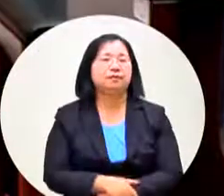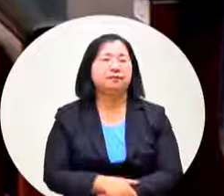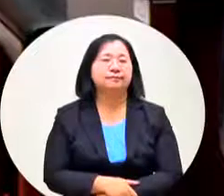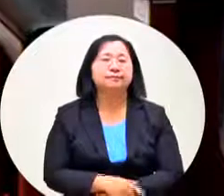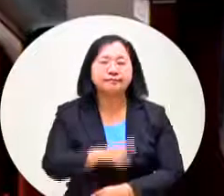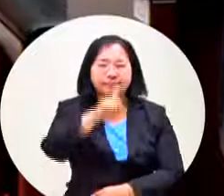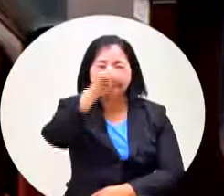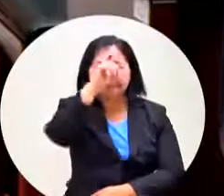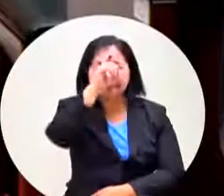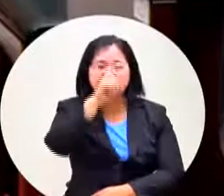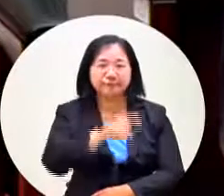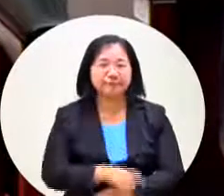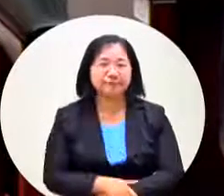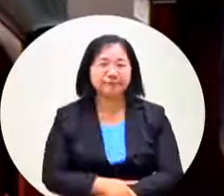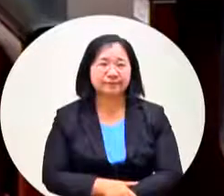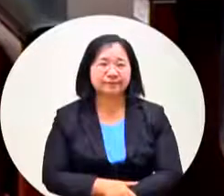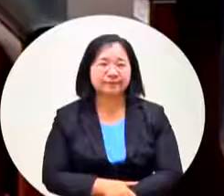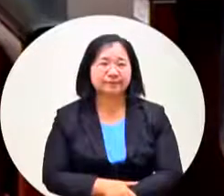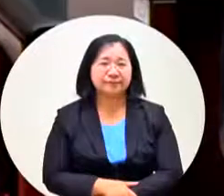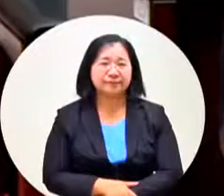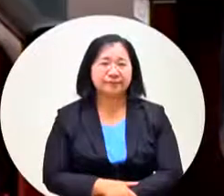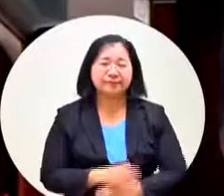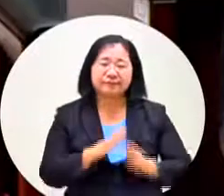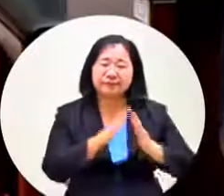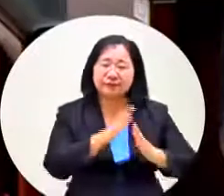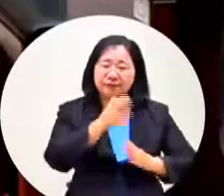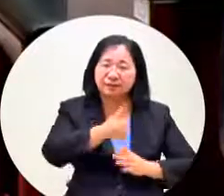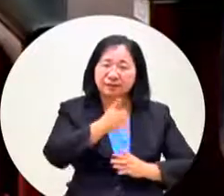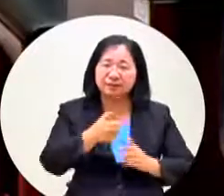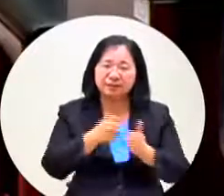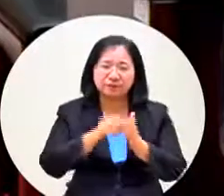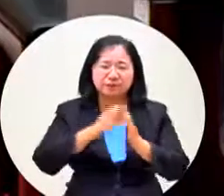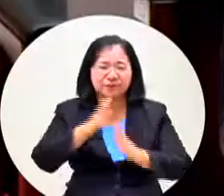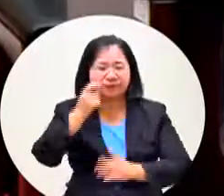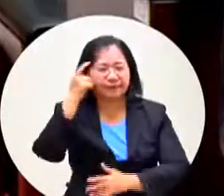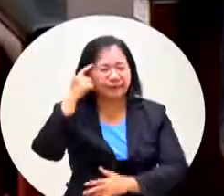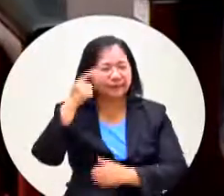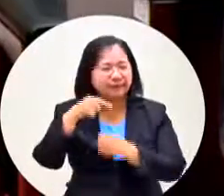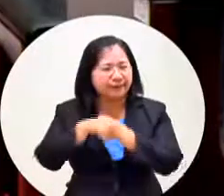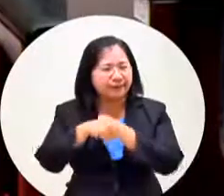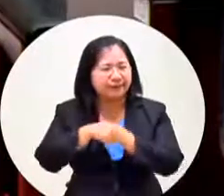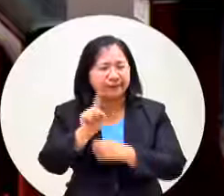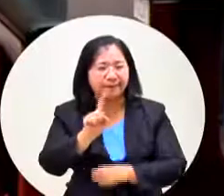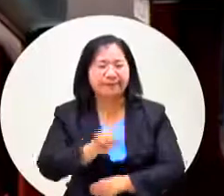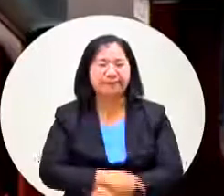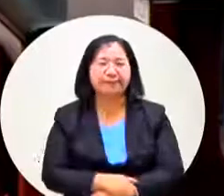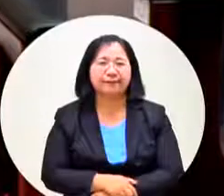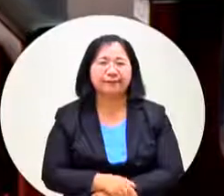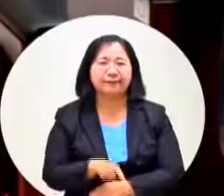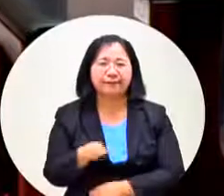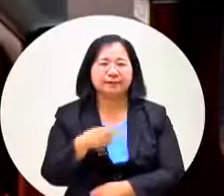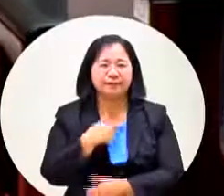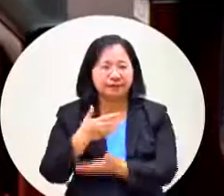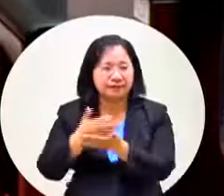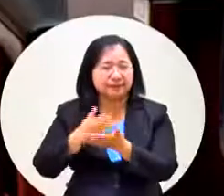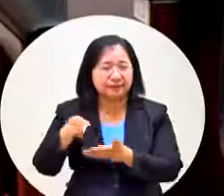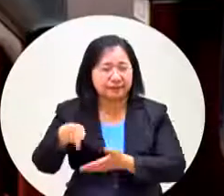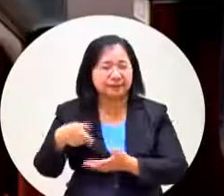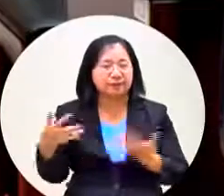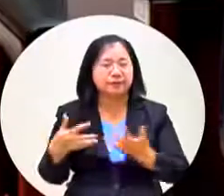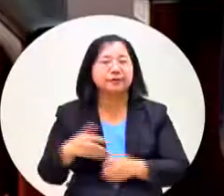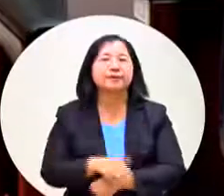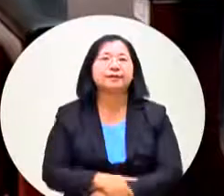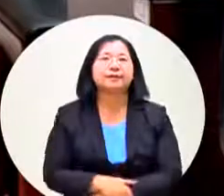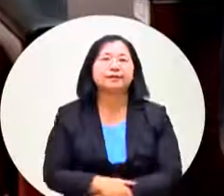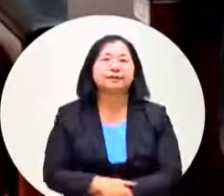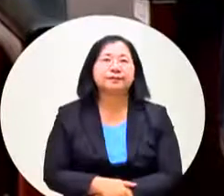当开发产业园区吼，迄交通足方便的啦。我想这地吼，唯一可以解套的方式就是这个